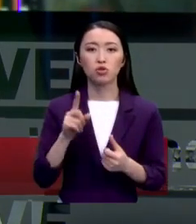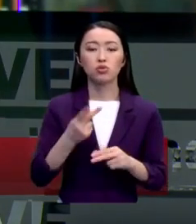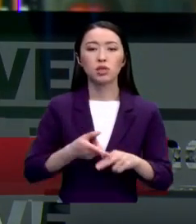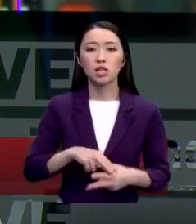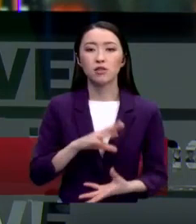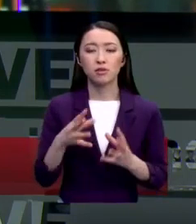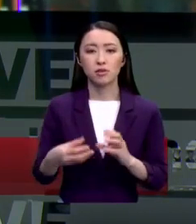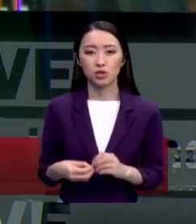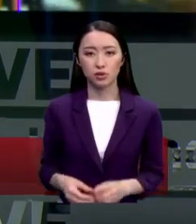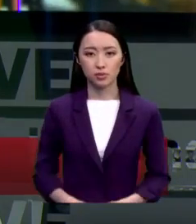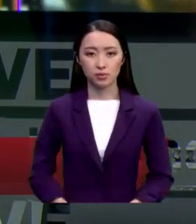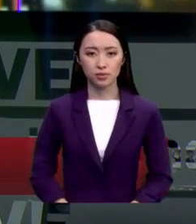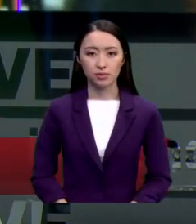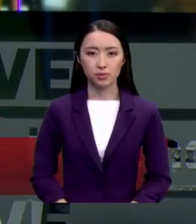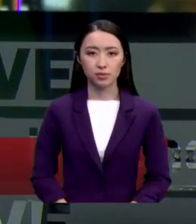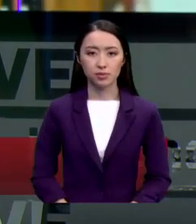вышло, расскажет Галина Трощин.